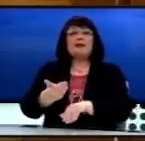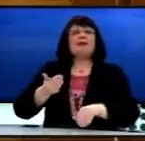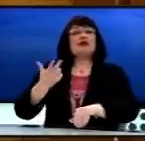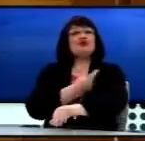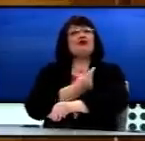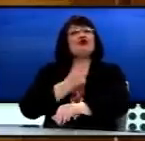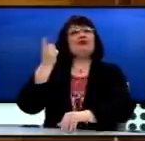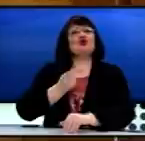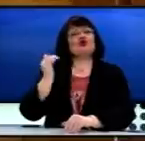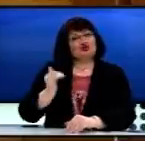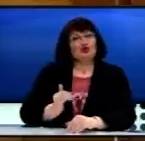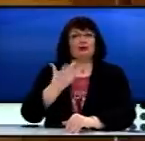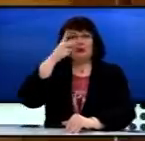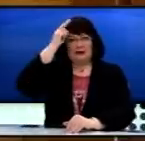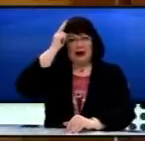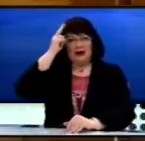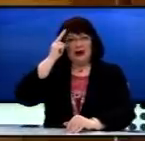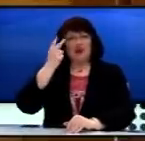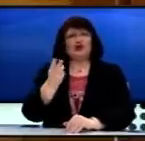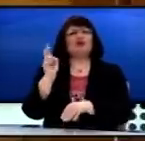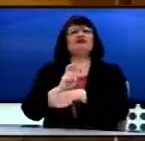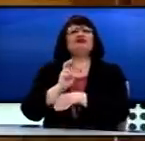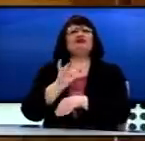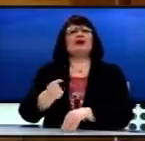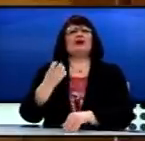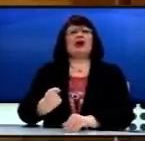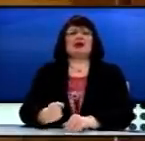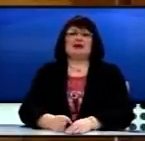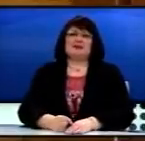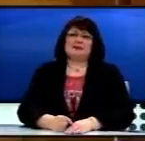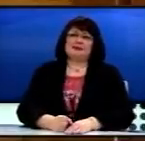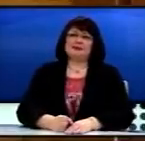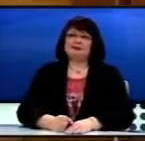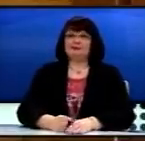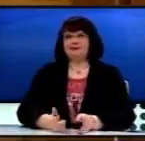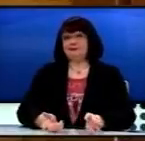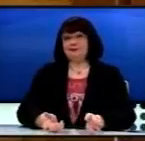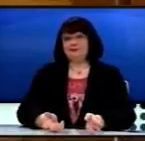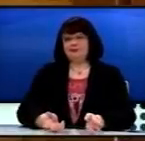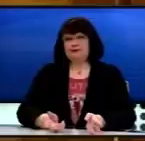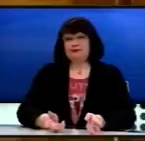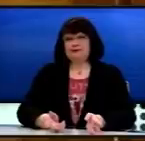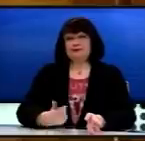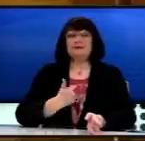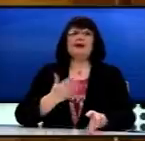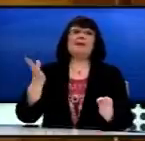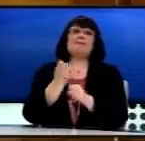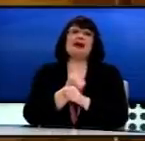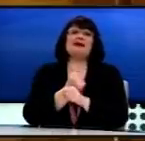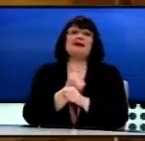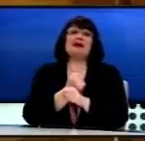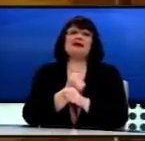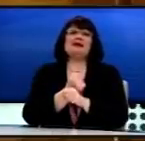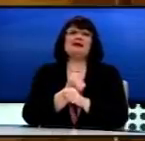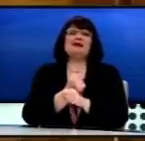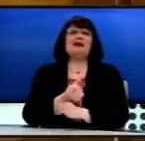στους εμβολιασμούς, ότι έχει παραπάνω εμβόλια. Χειρότερα τα λέτε, λέει, στη Γερμανία. Άμα πέτυχε στη διαδικασία του εμβολιασμού,